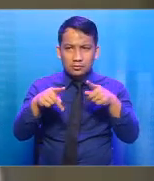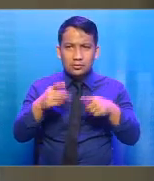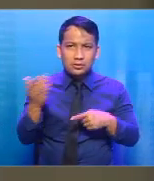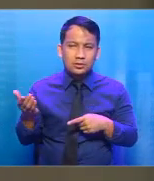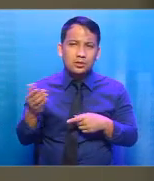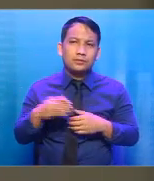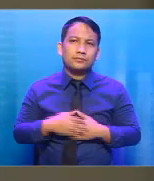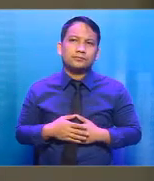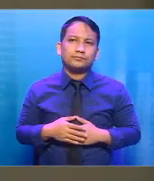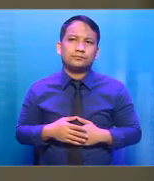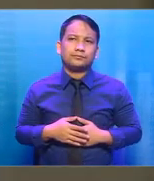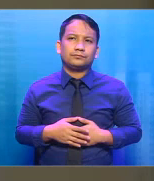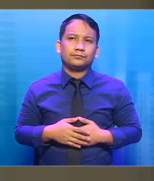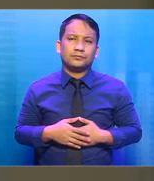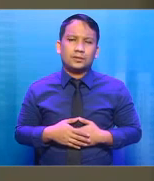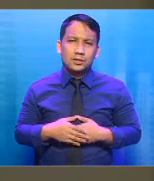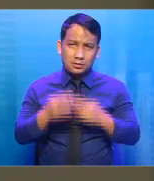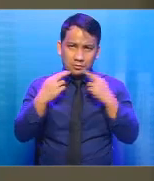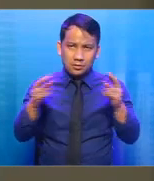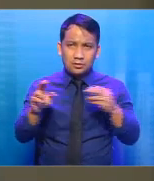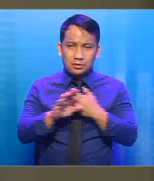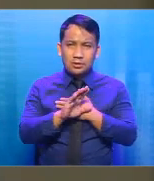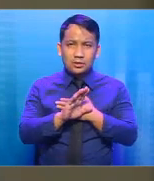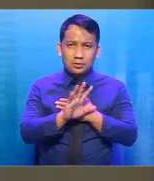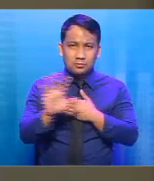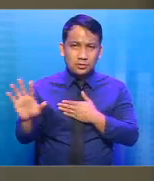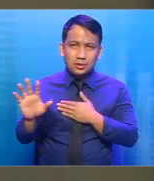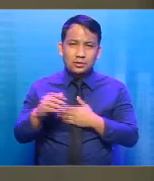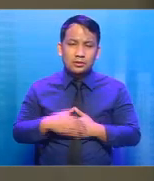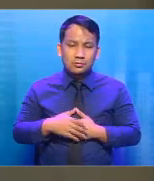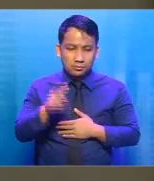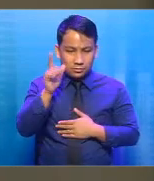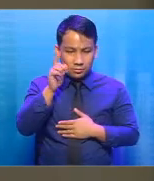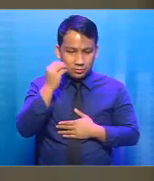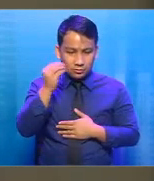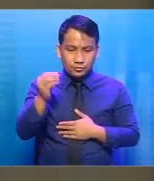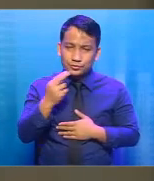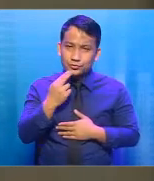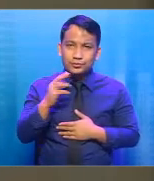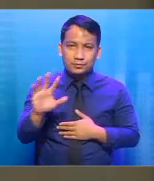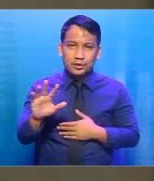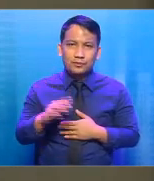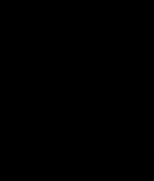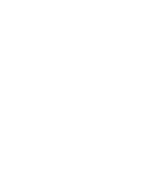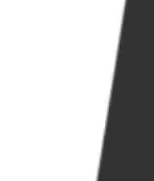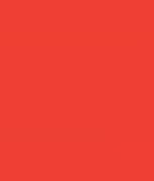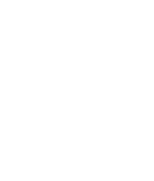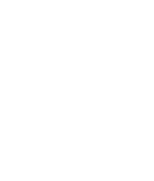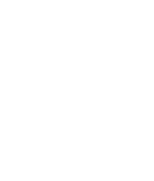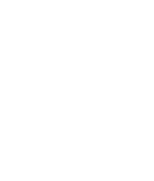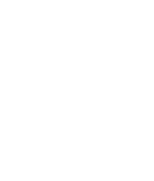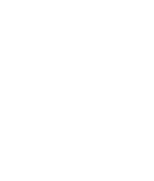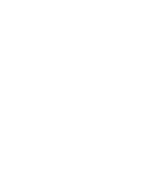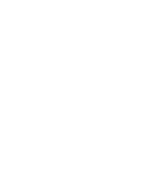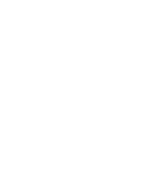oportunidad para sa kanya. Nagbabalita mula sa Frontline, Lynn Olivario, News 5.